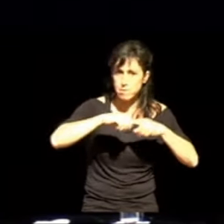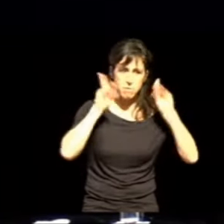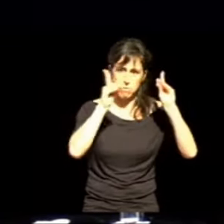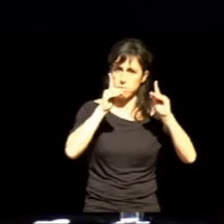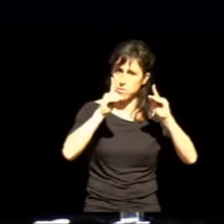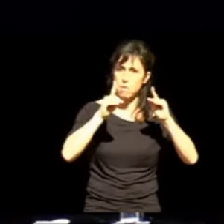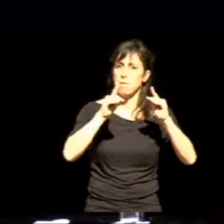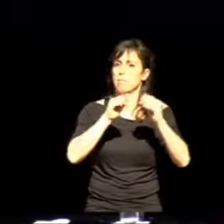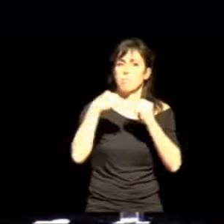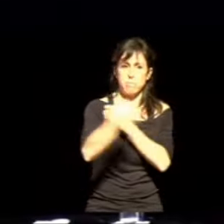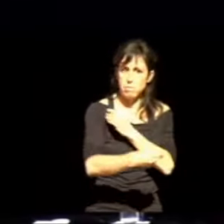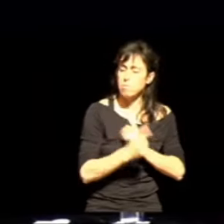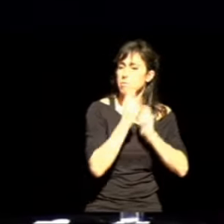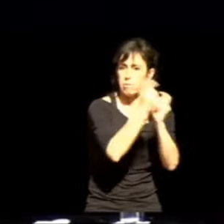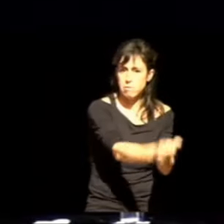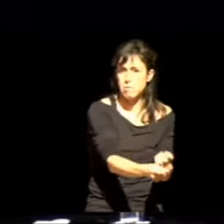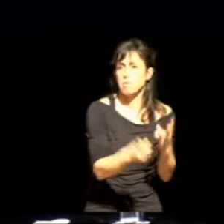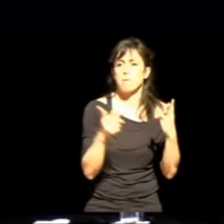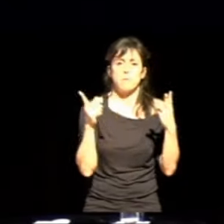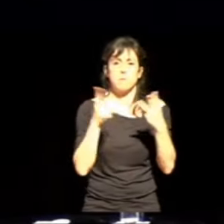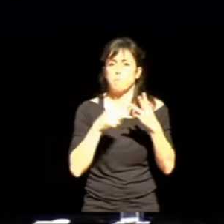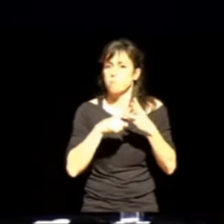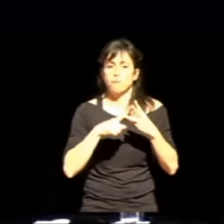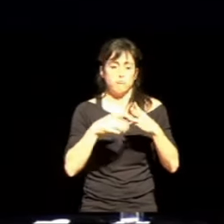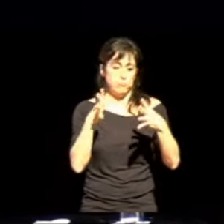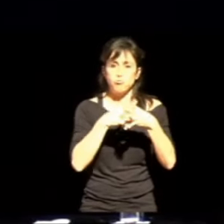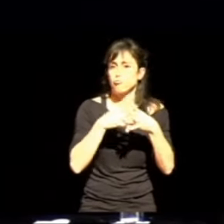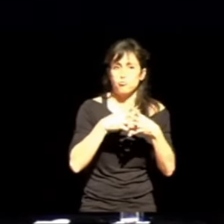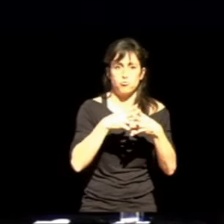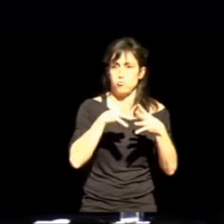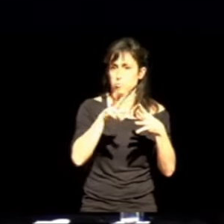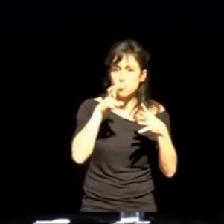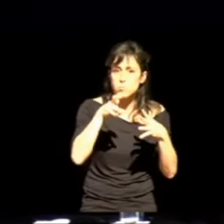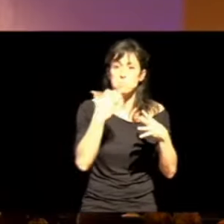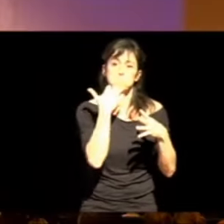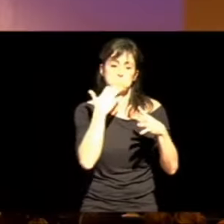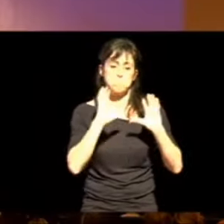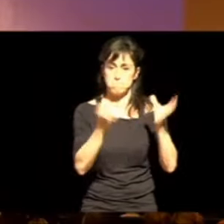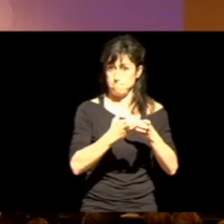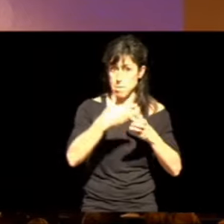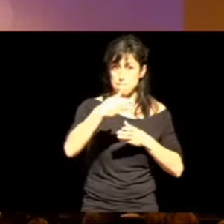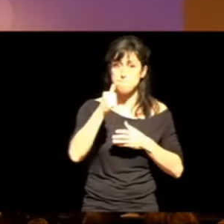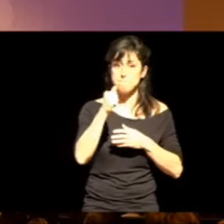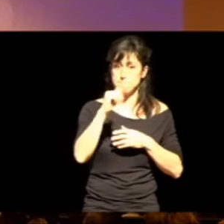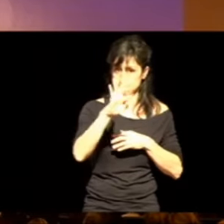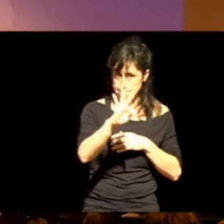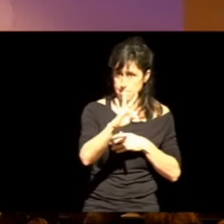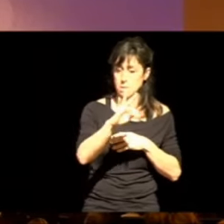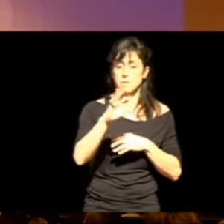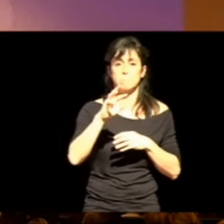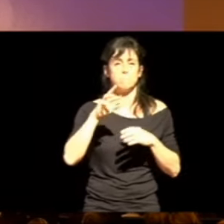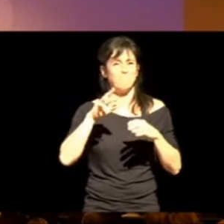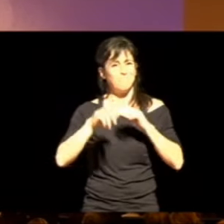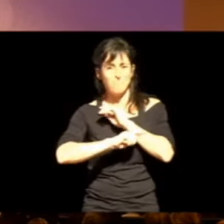ere egitura propioak antolatzeko bat taldea den moduan, adibide bezala, eta bestelako estrategiak eta bestelako